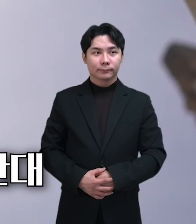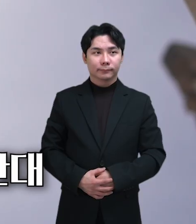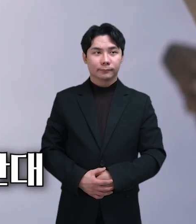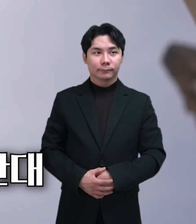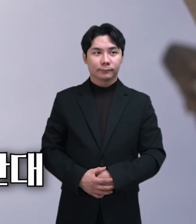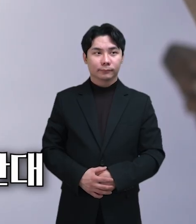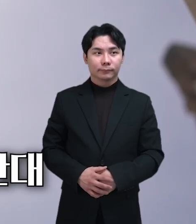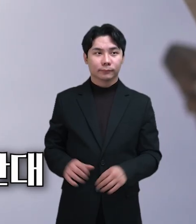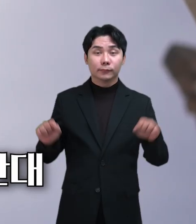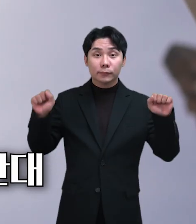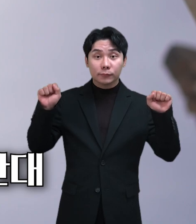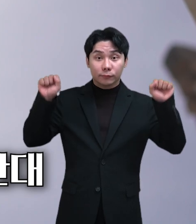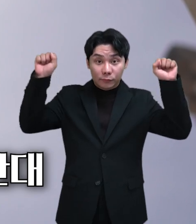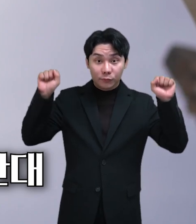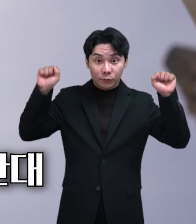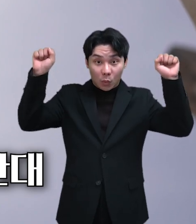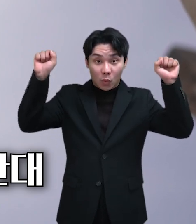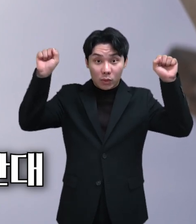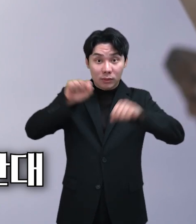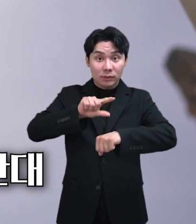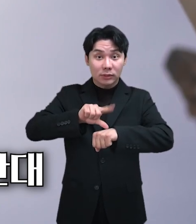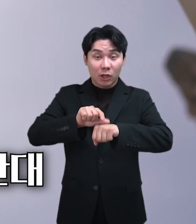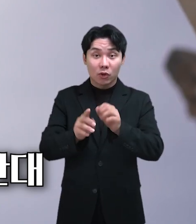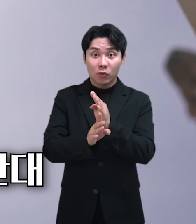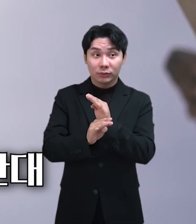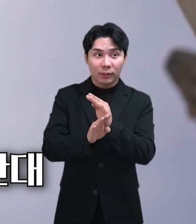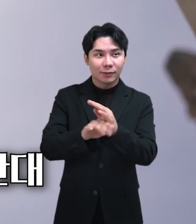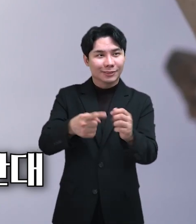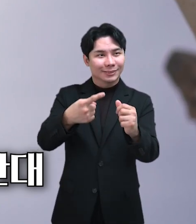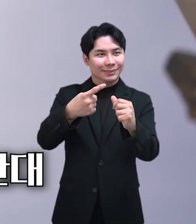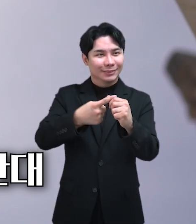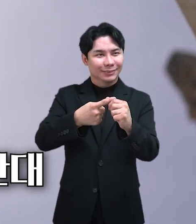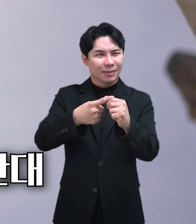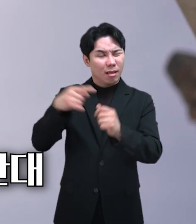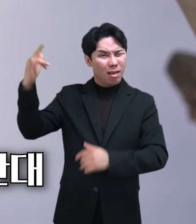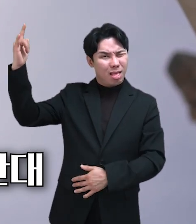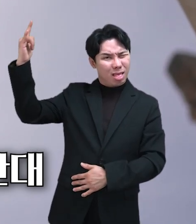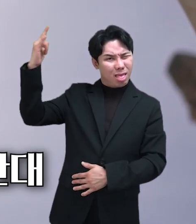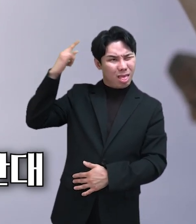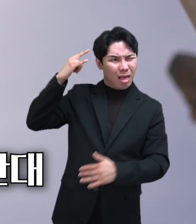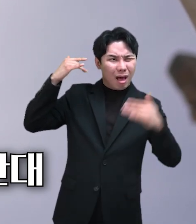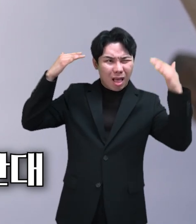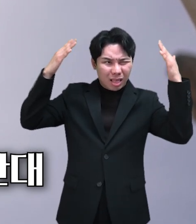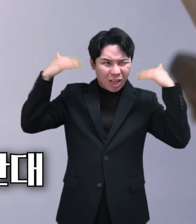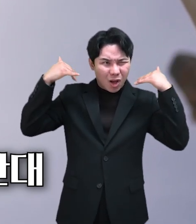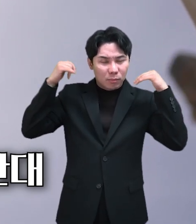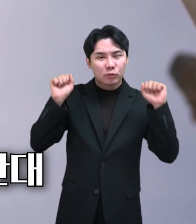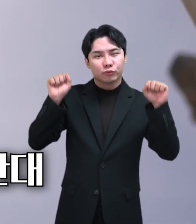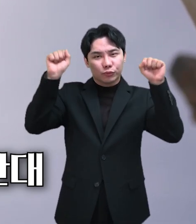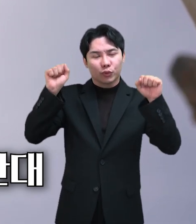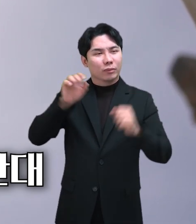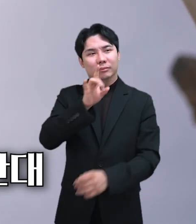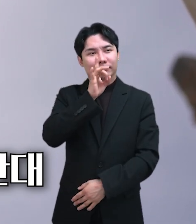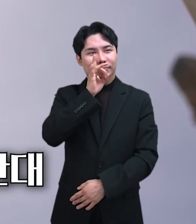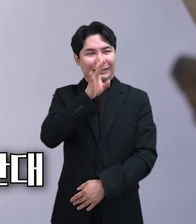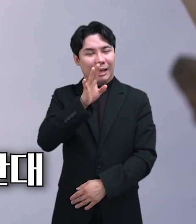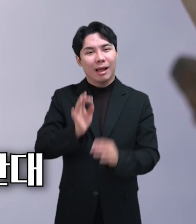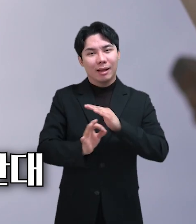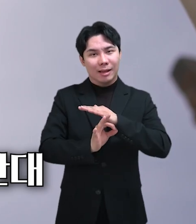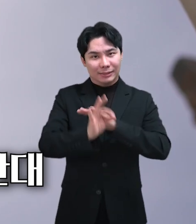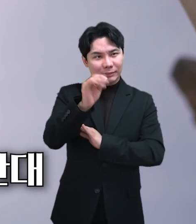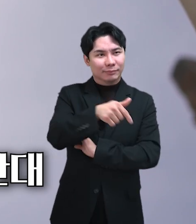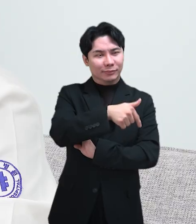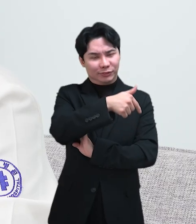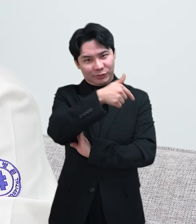운동은 하루 중에 아주 더운 시간은 피하는 게 좋습니다. 그래서 아침이나 저녁에 운동하기가 좋고요. 햇볕이 아주 센 시간은 피하는